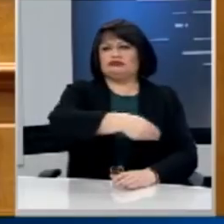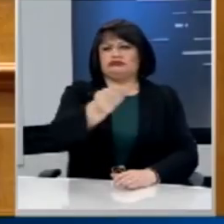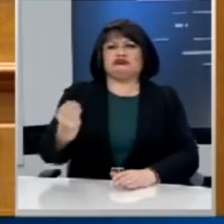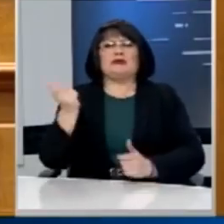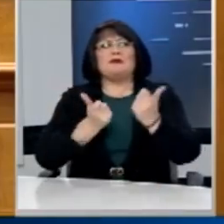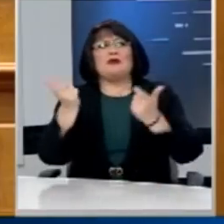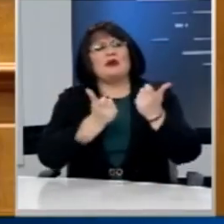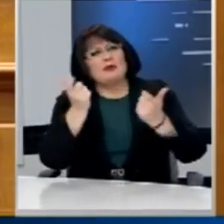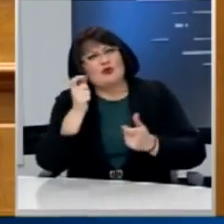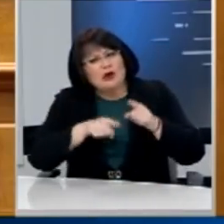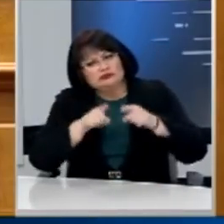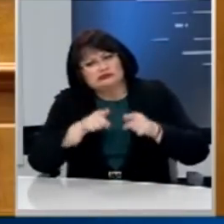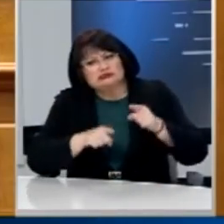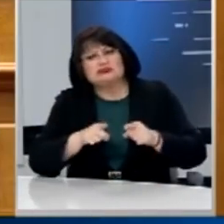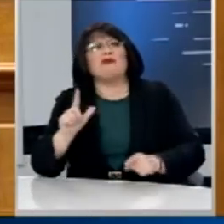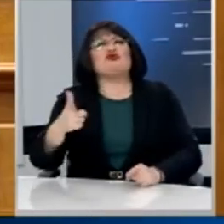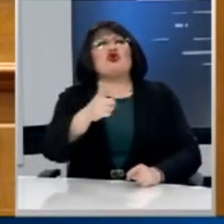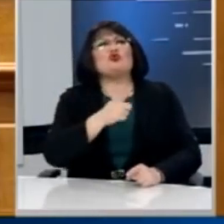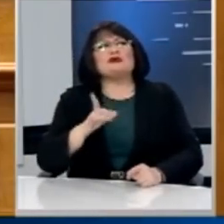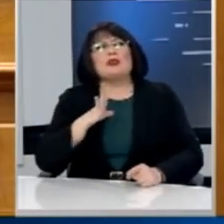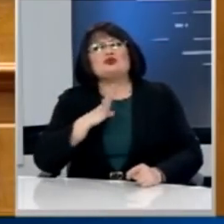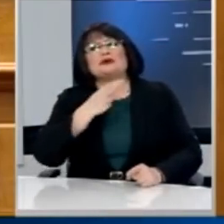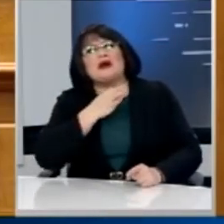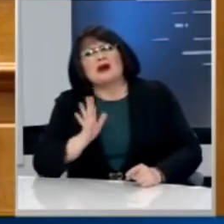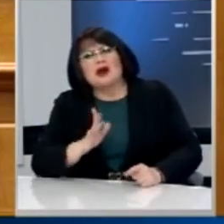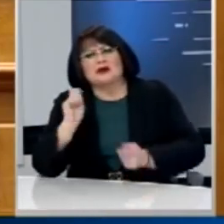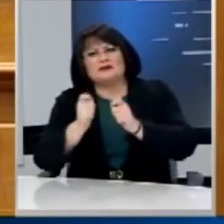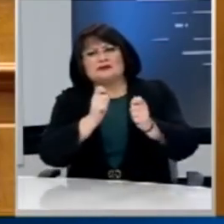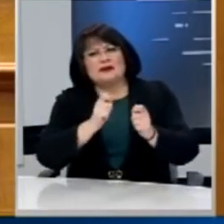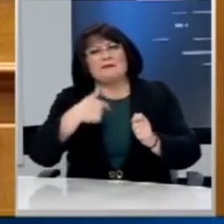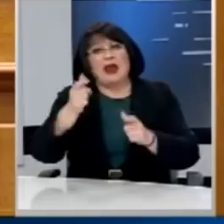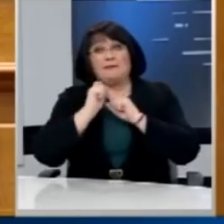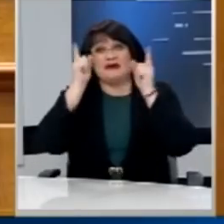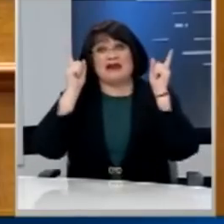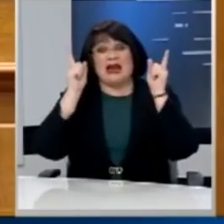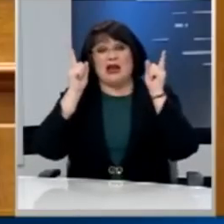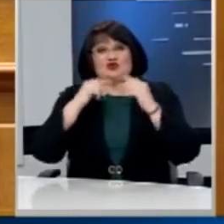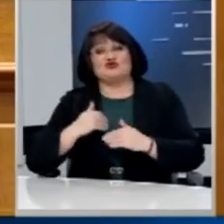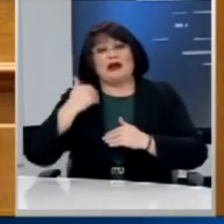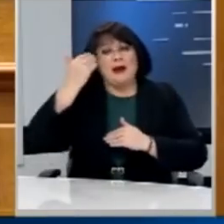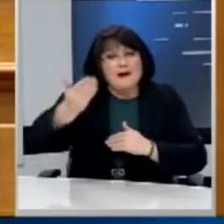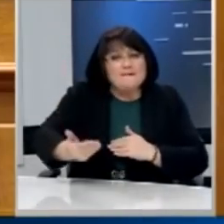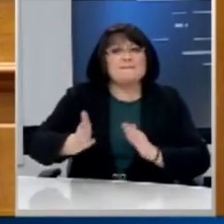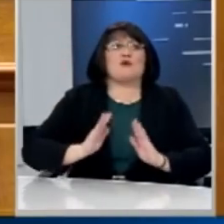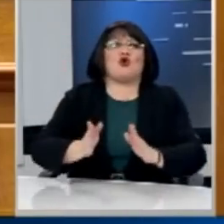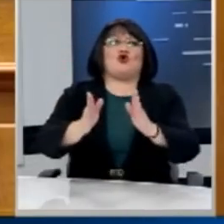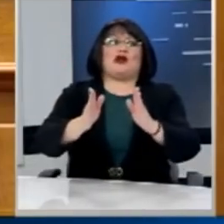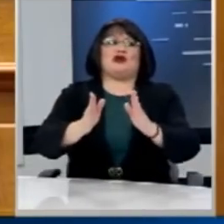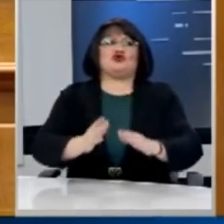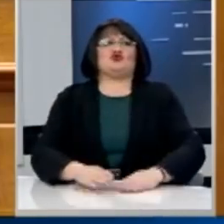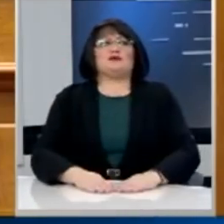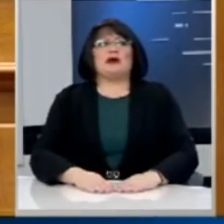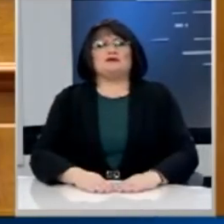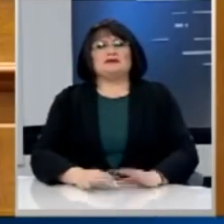σποραδικών επιδομάτων σε όλο και φτωχότερους πολίτες να περάσουμε επιτέλους την απέναντι όχθη σε ένα